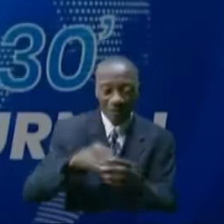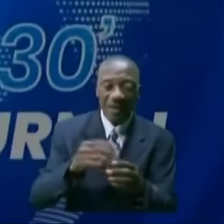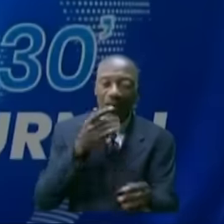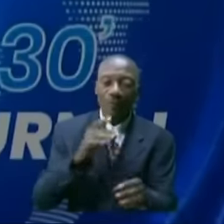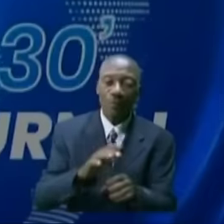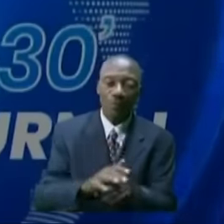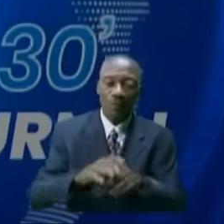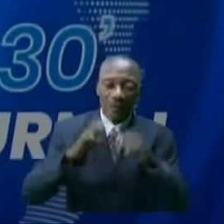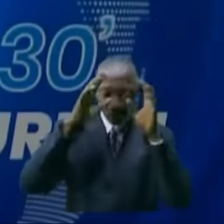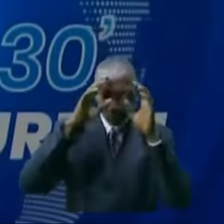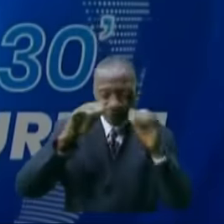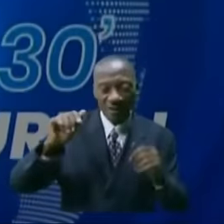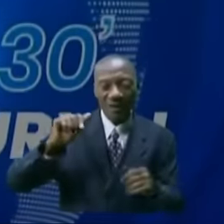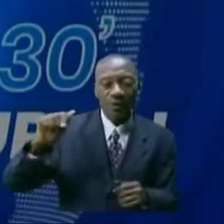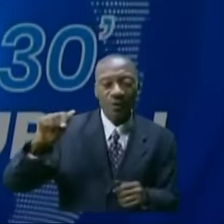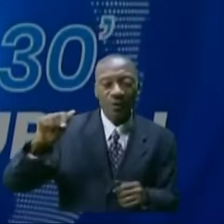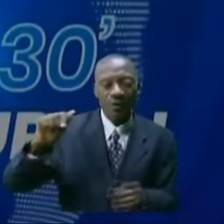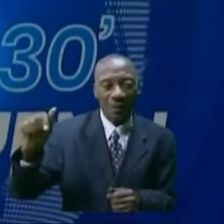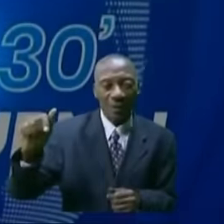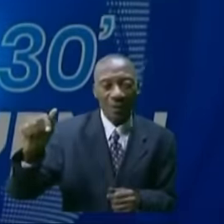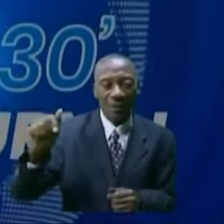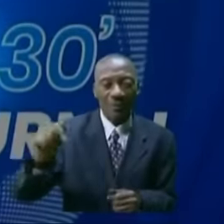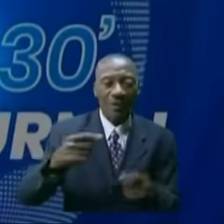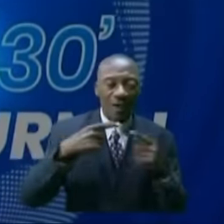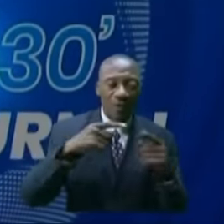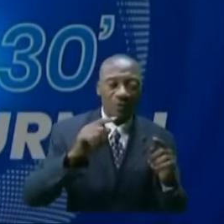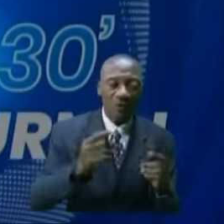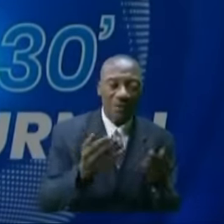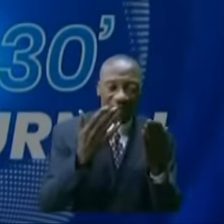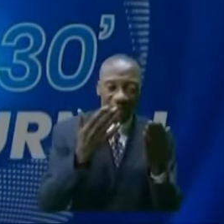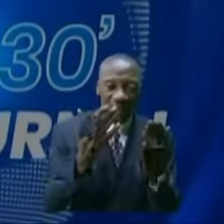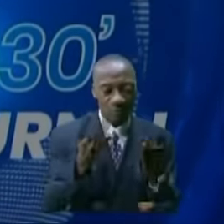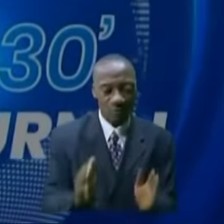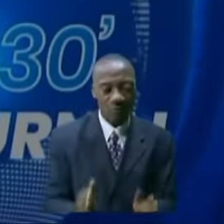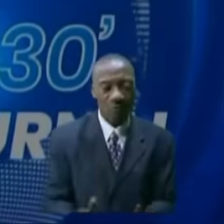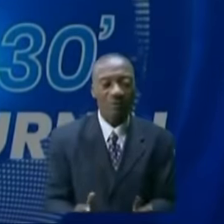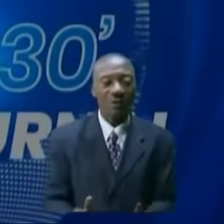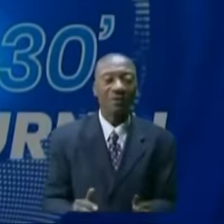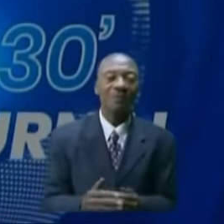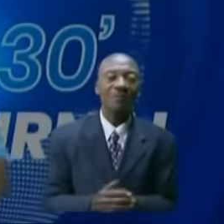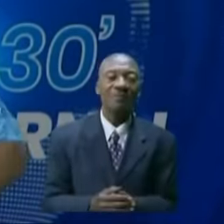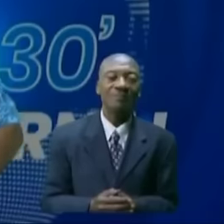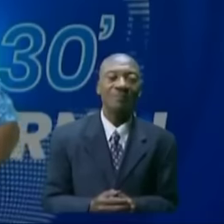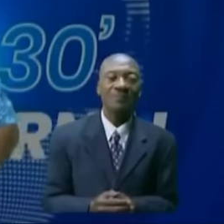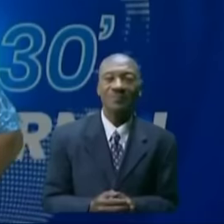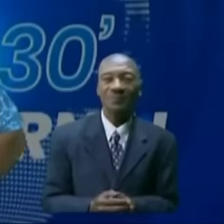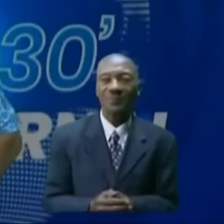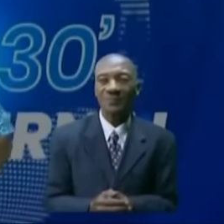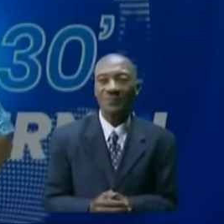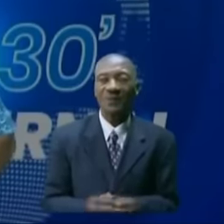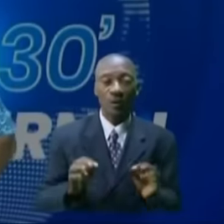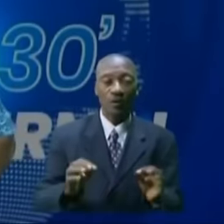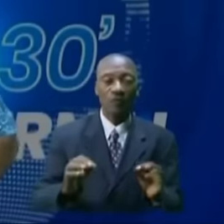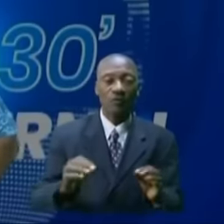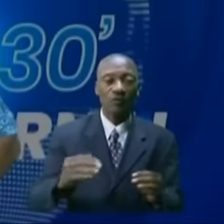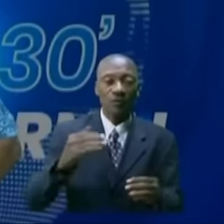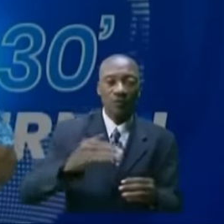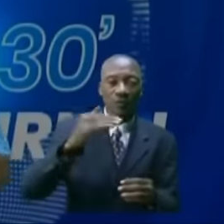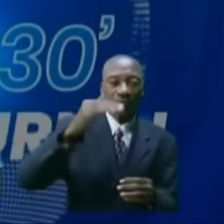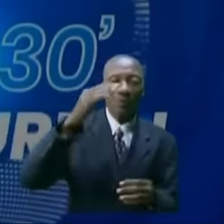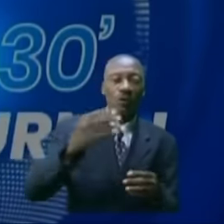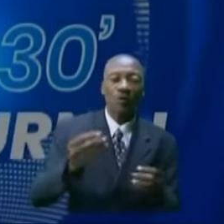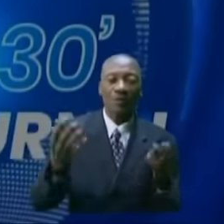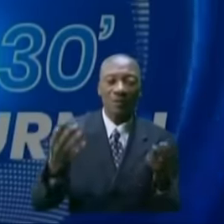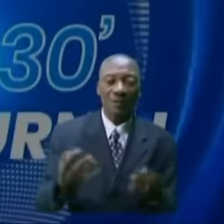Félix-Antoine Tshisekedi Tshilombo, EN, et dorer l'image de cet alma mater. Ce nouveau bâtiment compte au